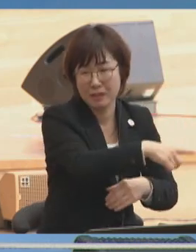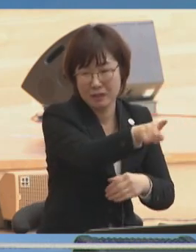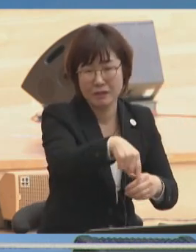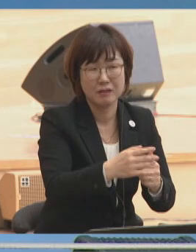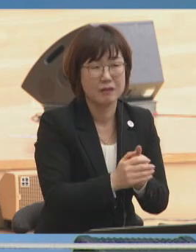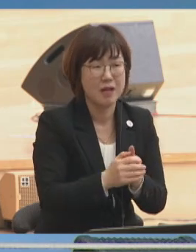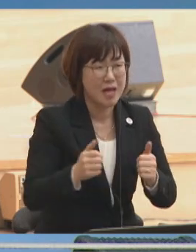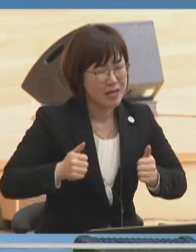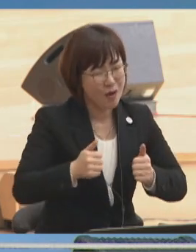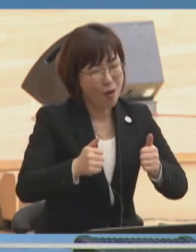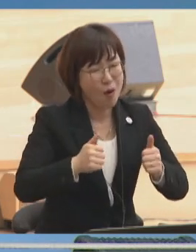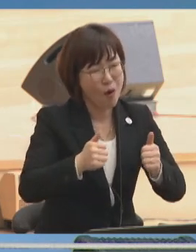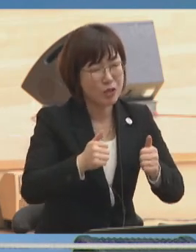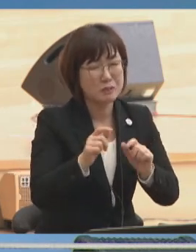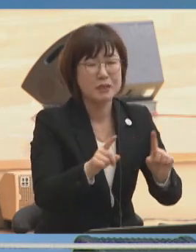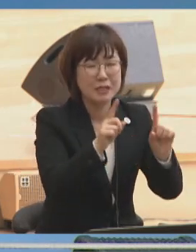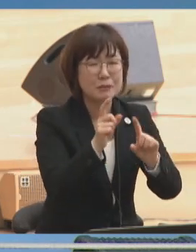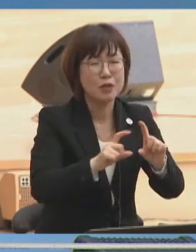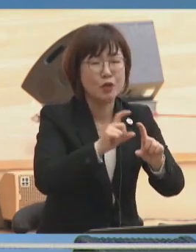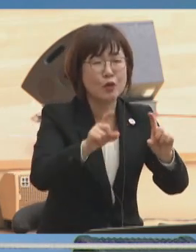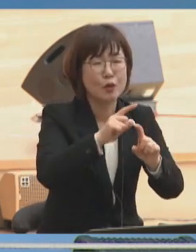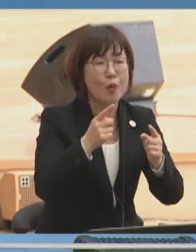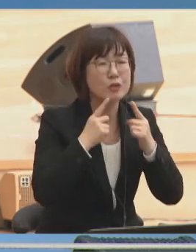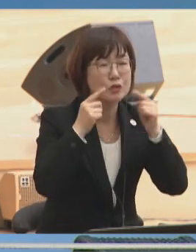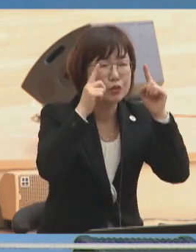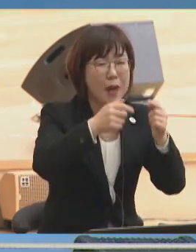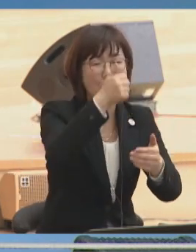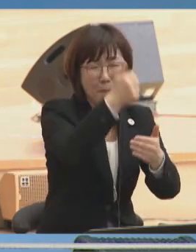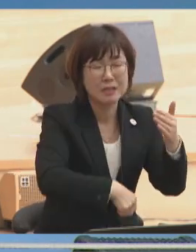열심히 살면 살수록 더 빨리 지옥 가는 영혼들,